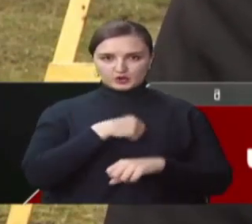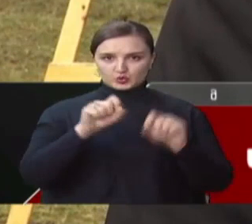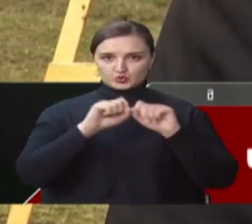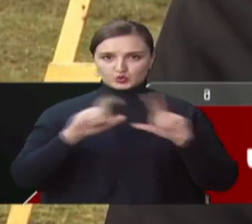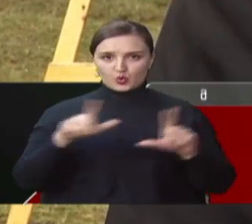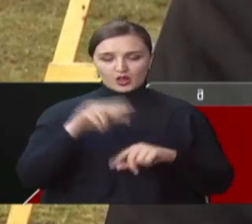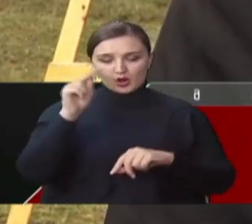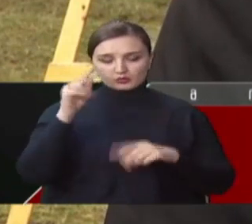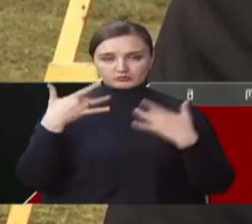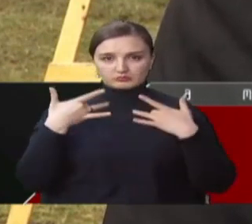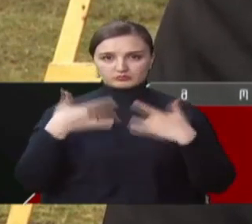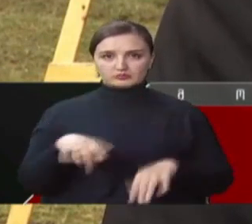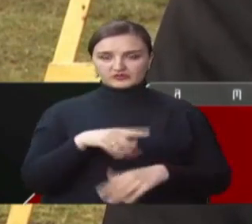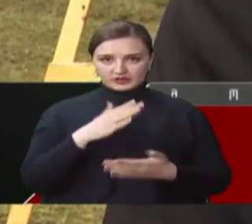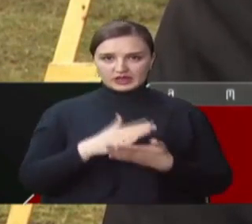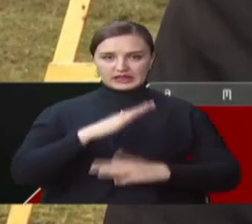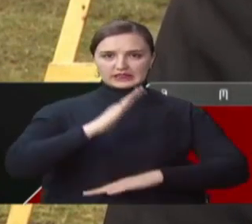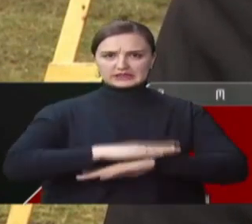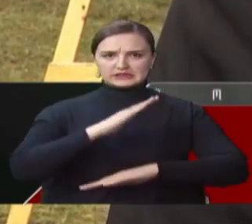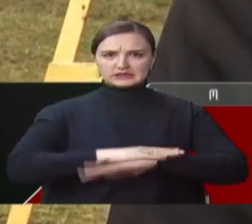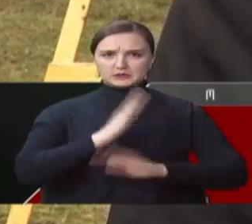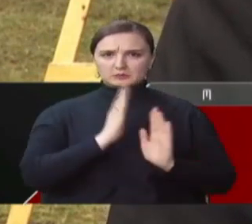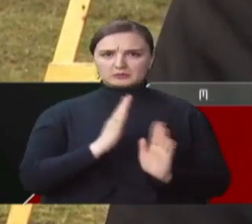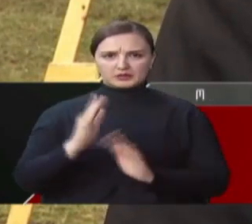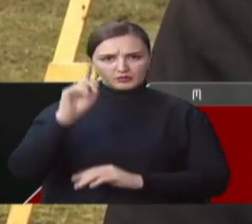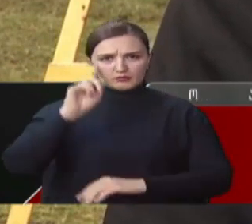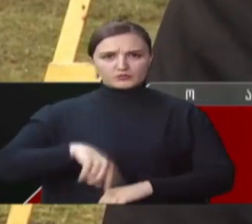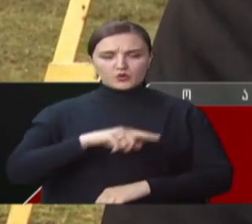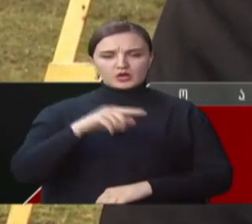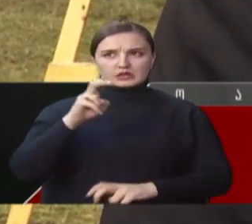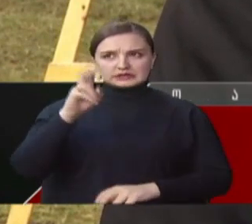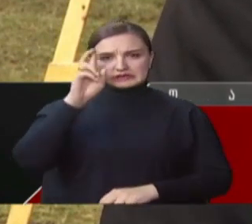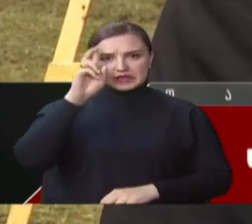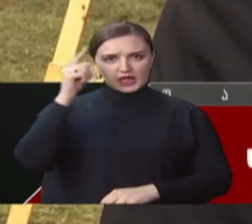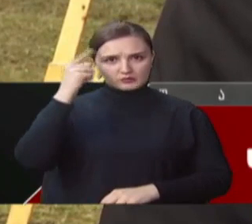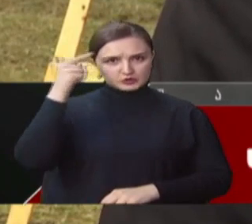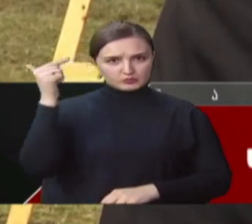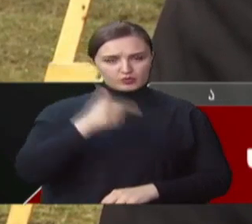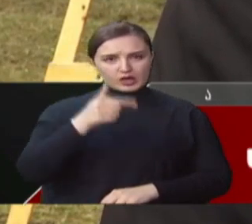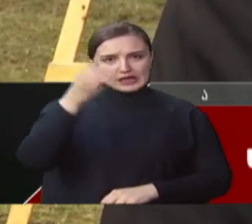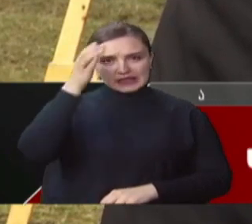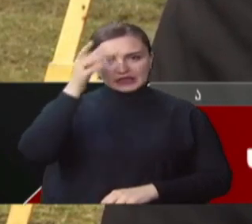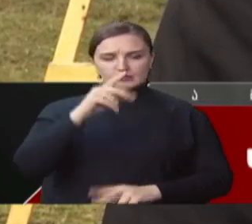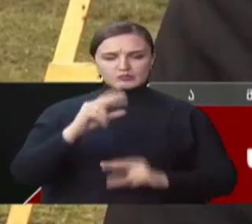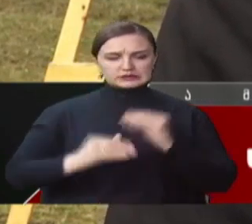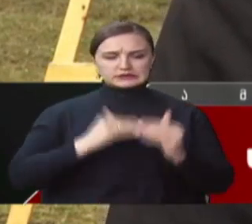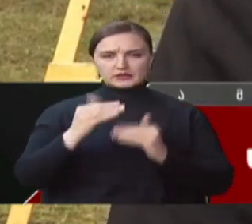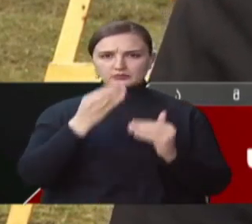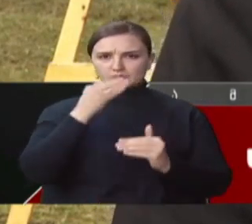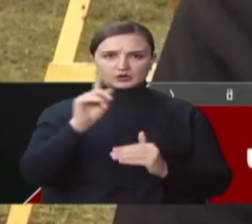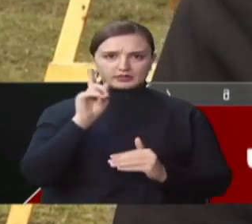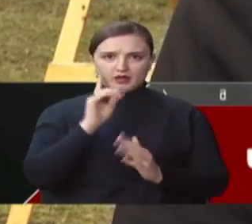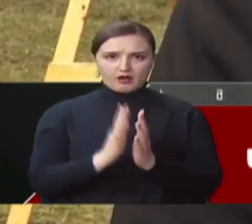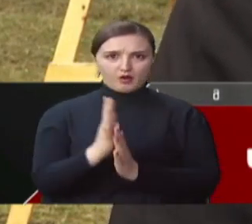რომელთა კურსდამთავრებულებიც არიან დისციპლინირებულები, სახელმწიფოებრივად მოაზროვნე, განათლებული, წარმატებული ახალგაზრდა თაობა